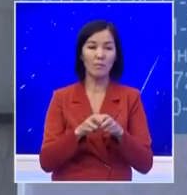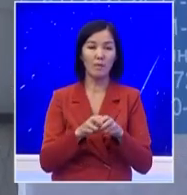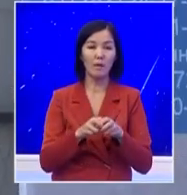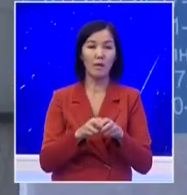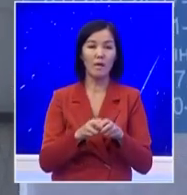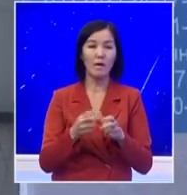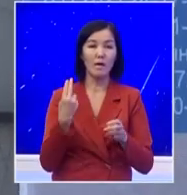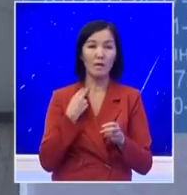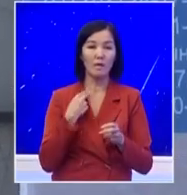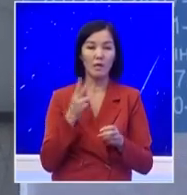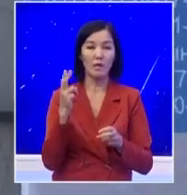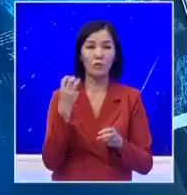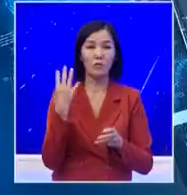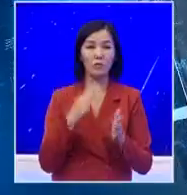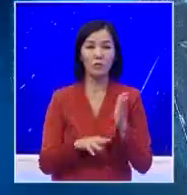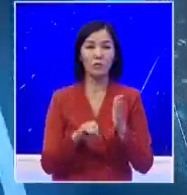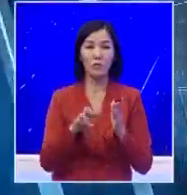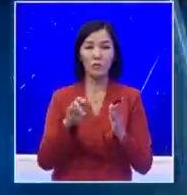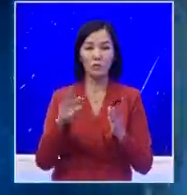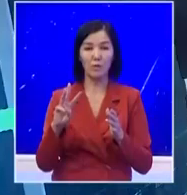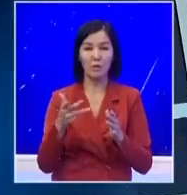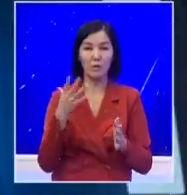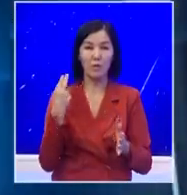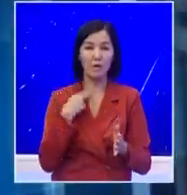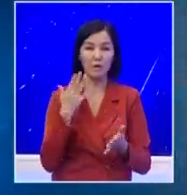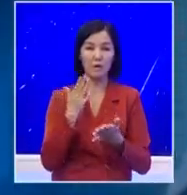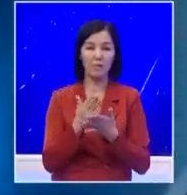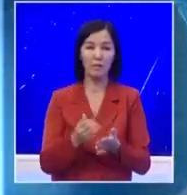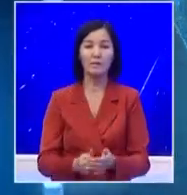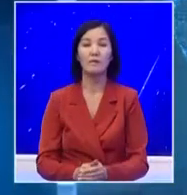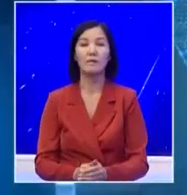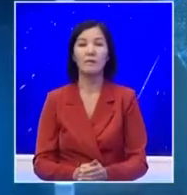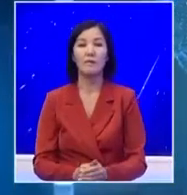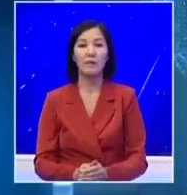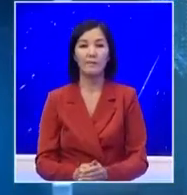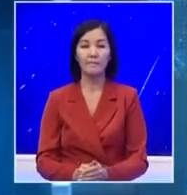құны 290 миллион теңге. Рахат Рахымжанов, Абылай Құттықбай, Жетісу арнасы.